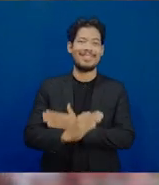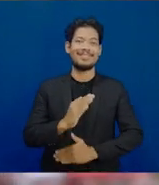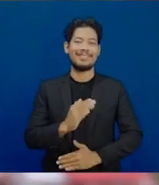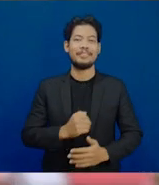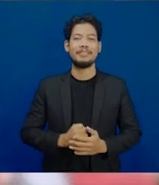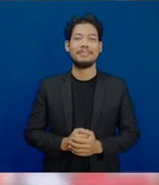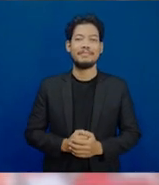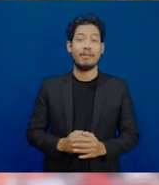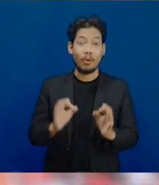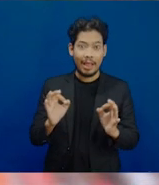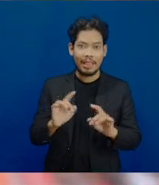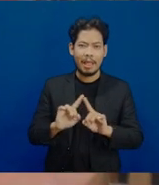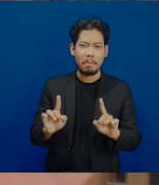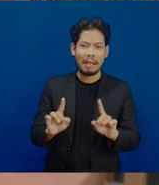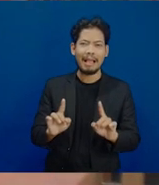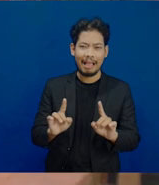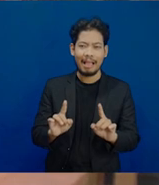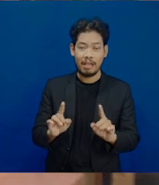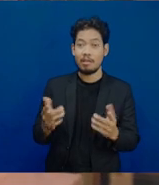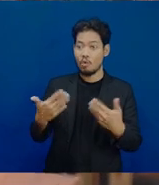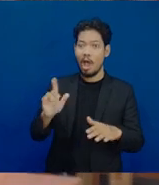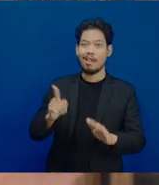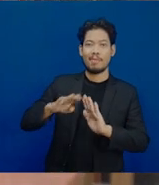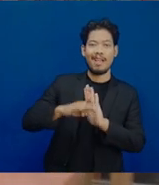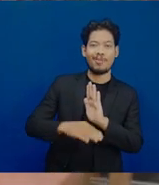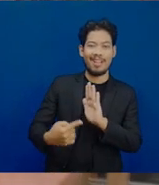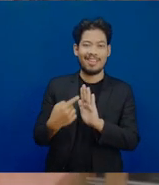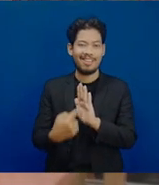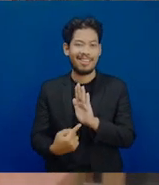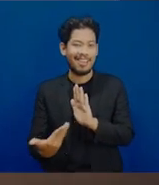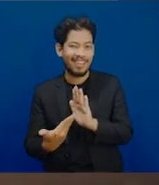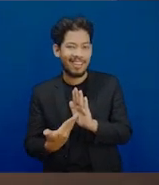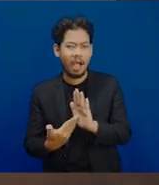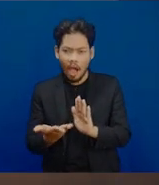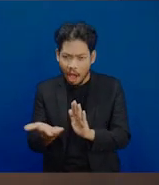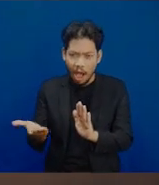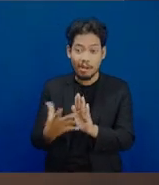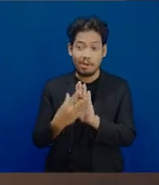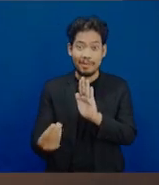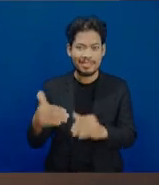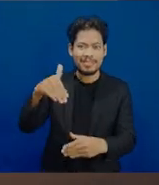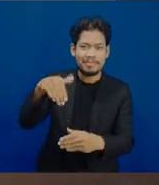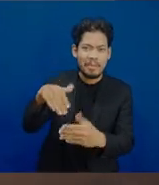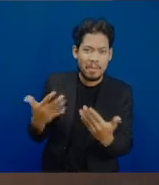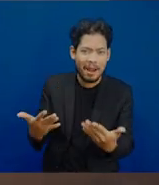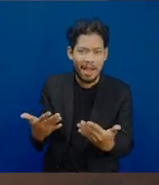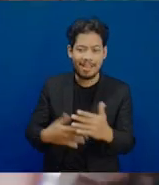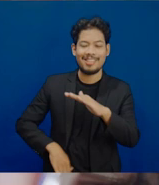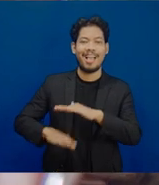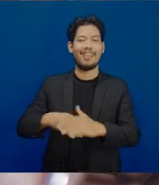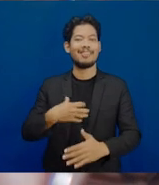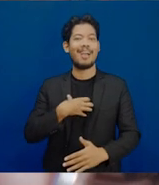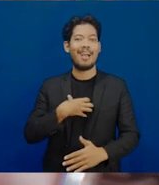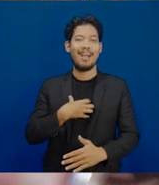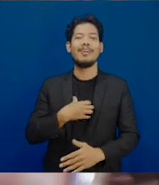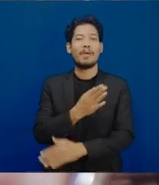disabilitas. Walaupun jaminan perlindungan hak penyandang disabilitas sudah nyata, namun dalam implementasinya pemenuhan